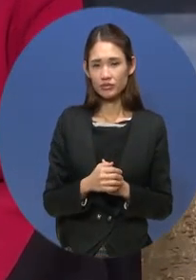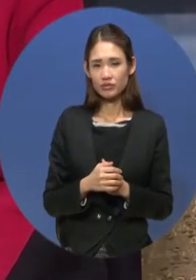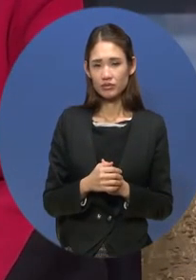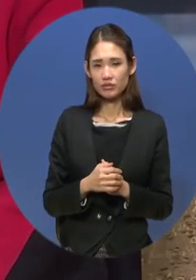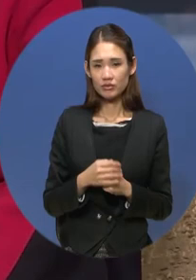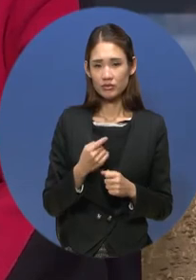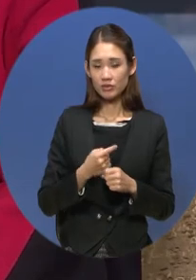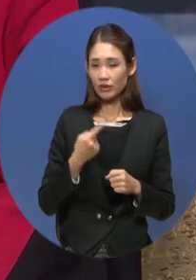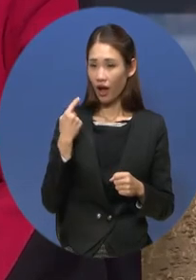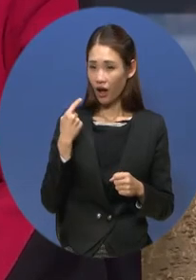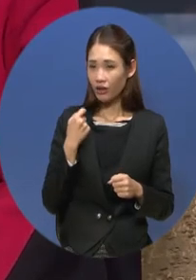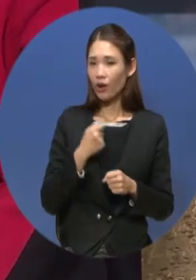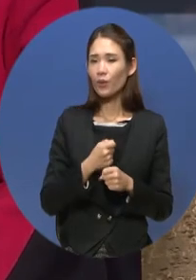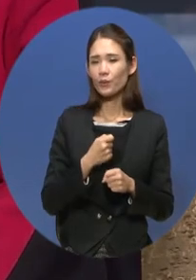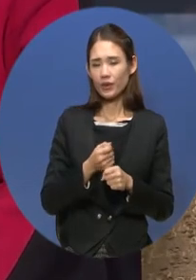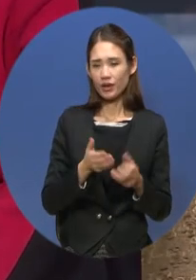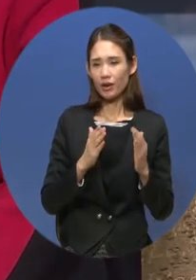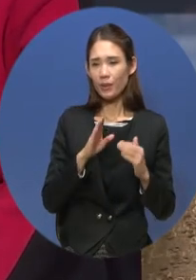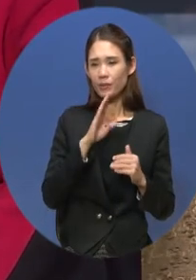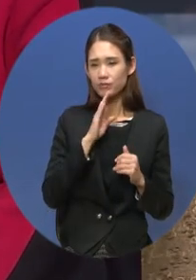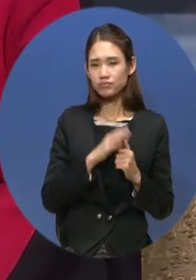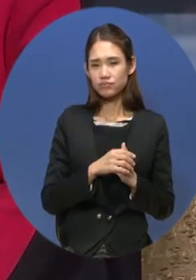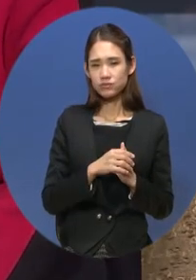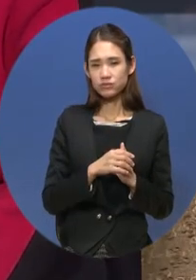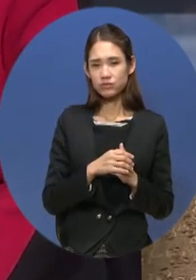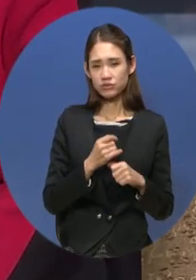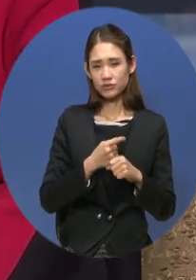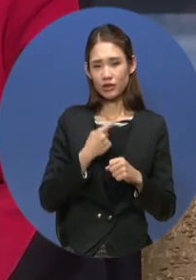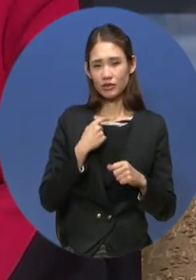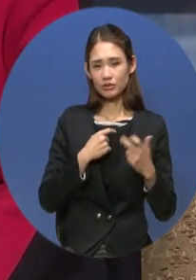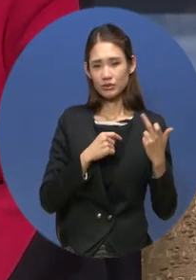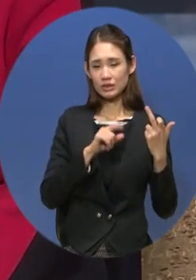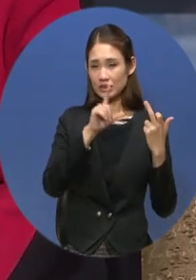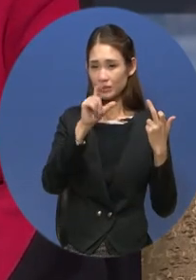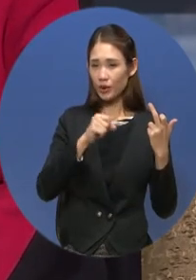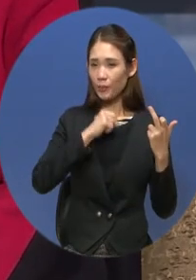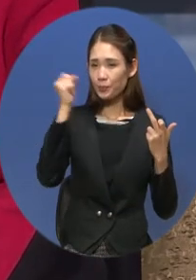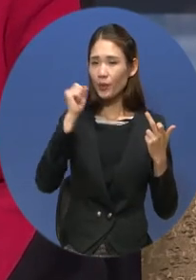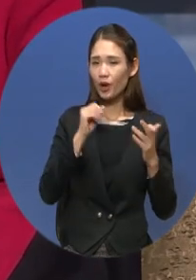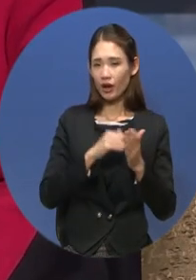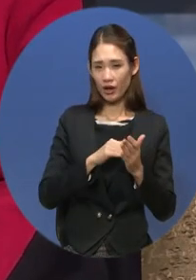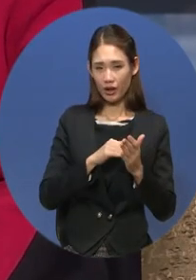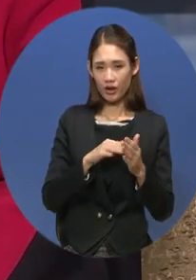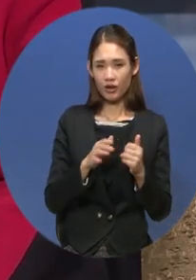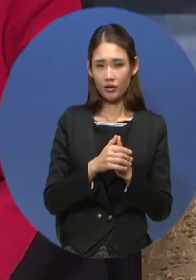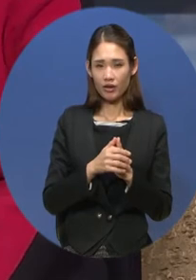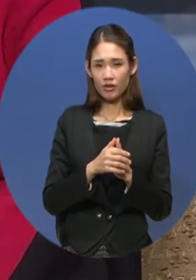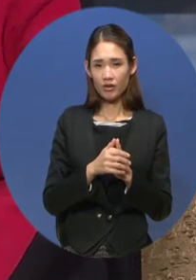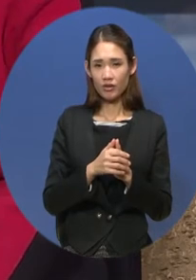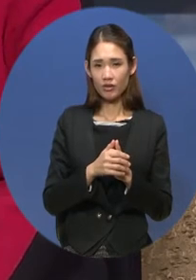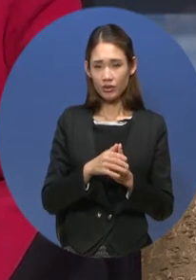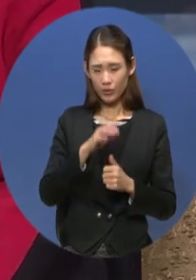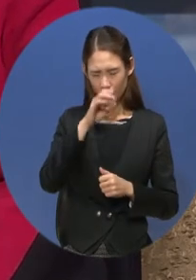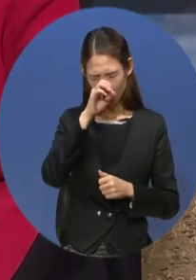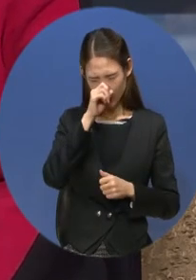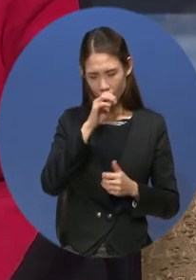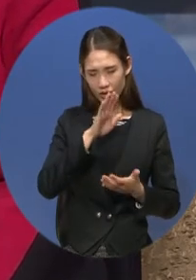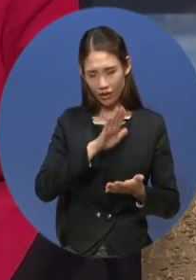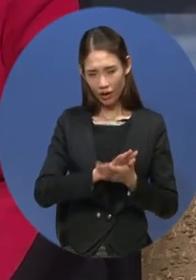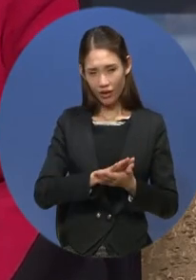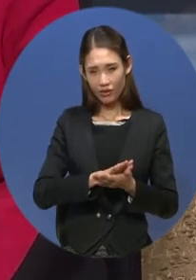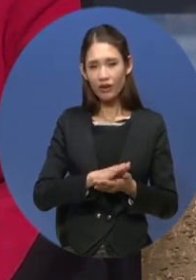이 작년에 만들어진 네네. 건가요? 그래서 작년 12월에 이제 그게 통과가 돼서요. 아. 네. 따끈따끈한 네